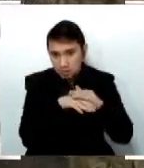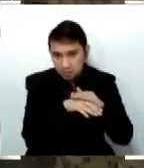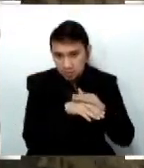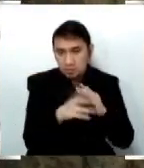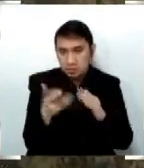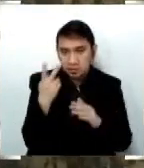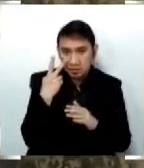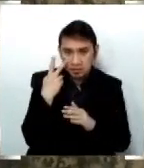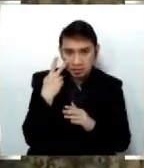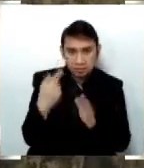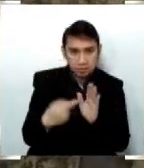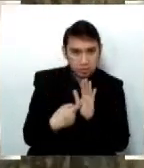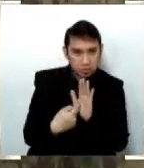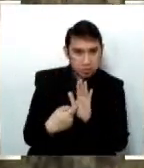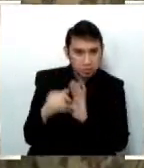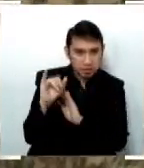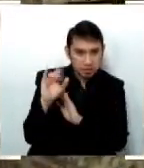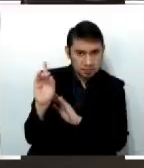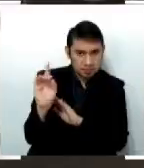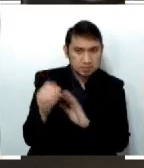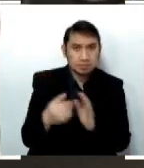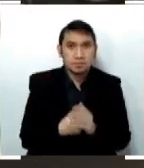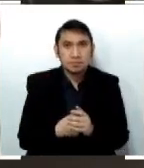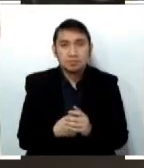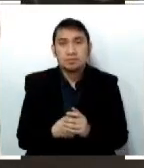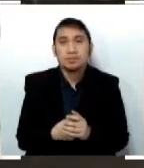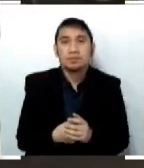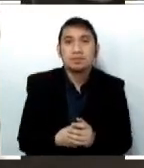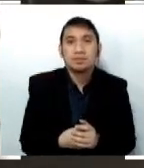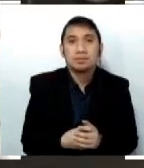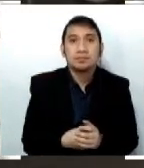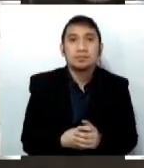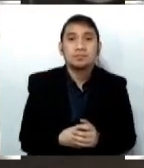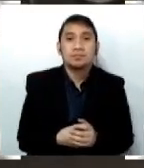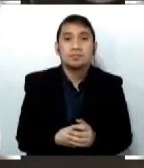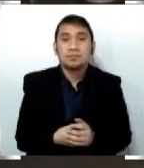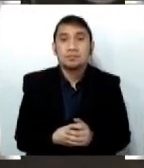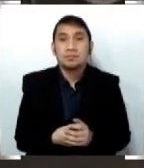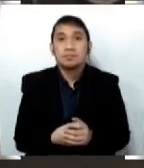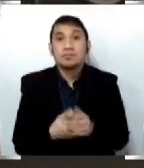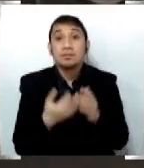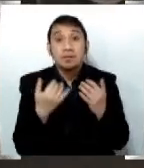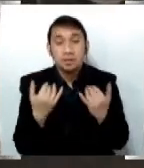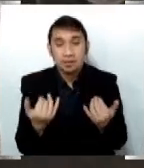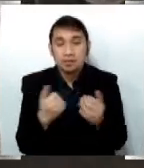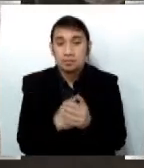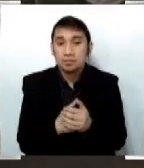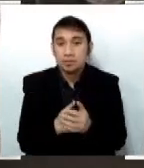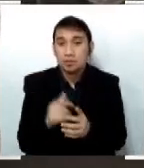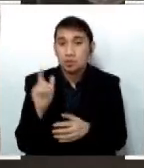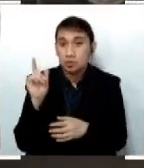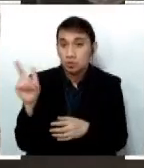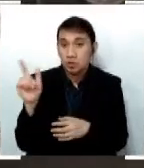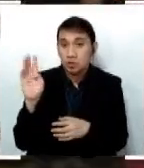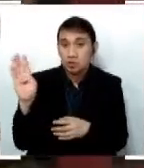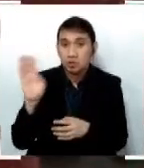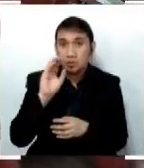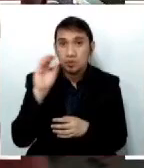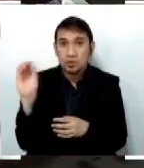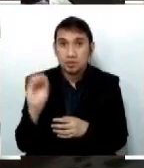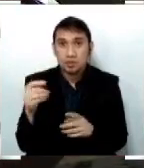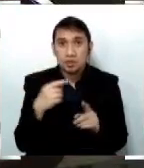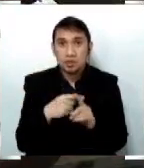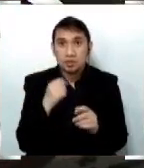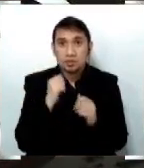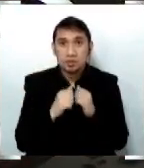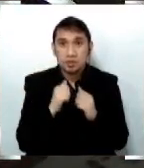Anong trabaho natin, sir? Passport, sir. Sa mass testing natin, lumabas na 24% ang positivity rate. Mataas po ito kasi